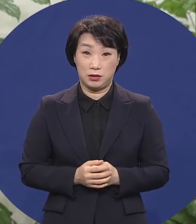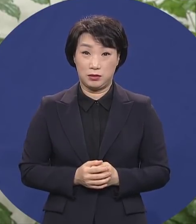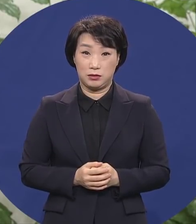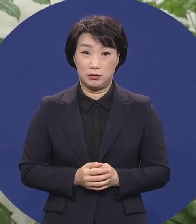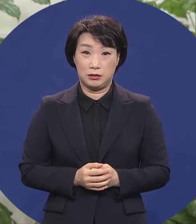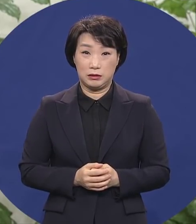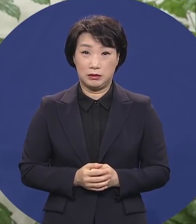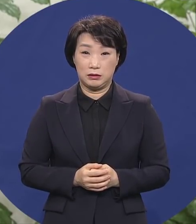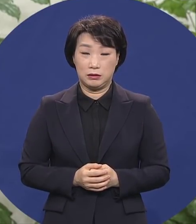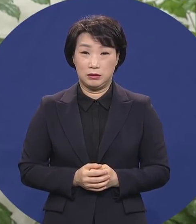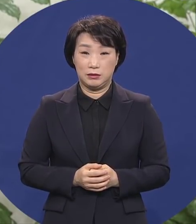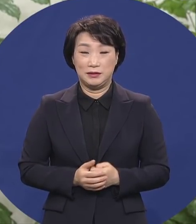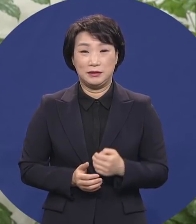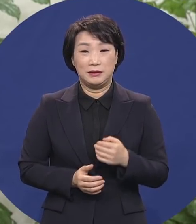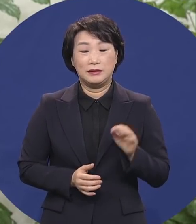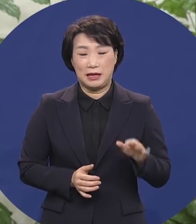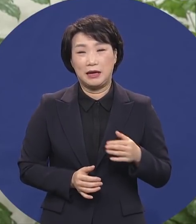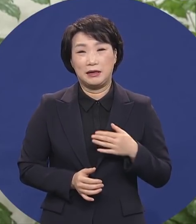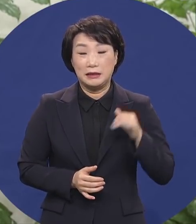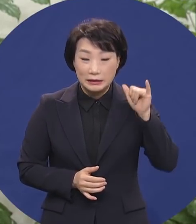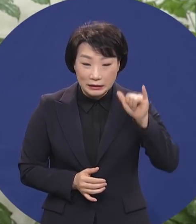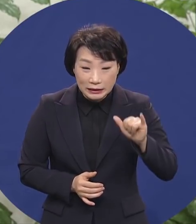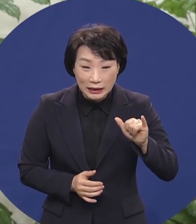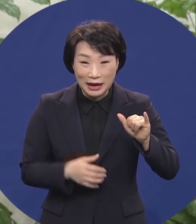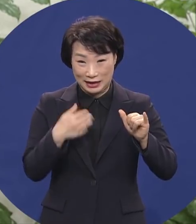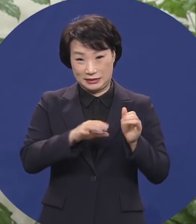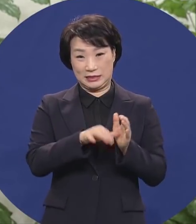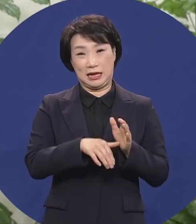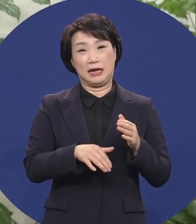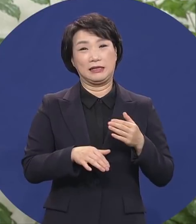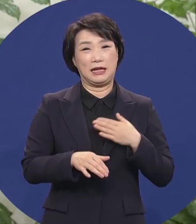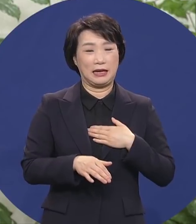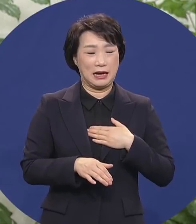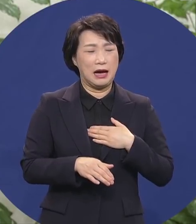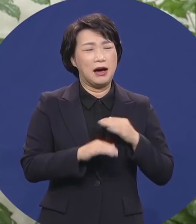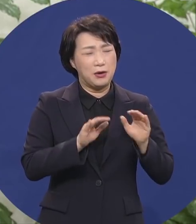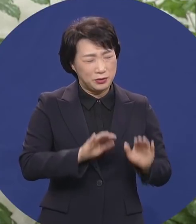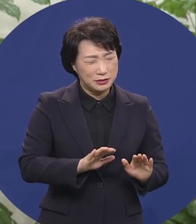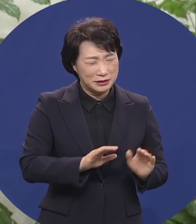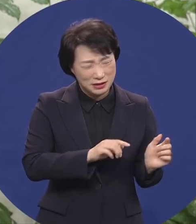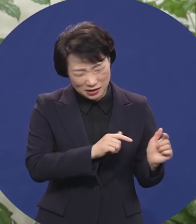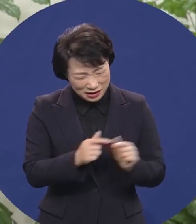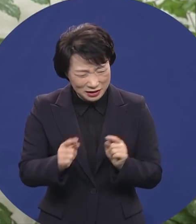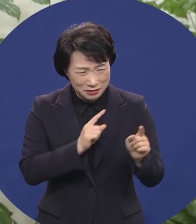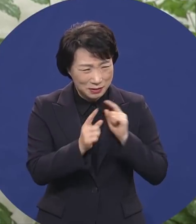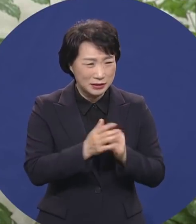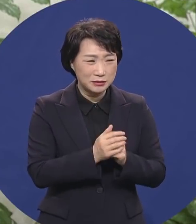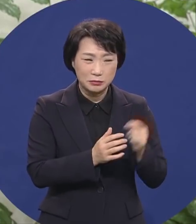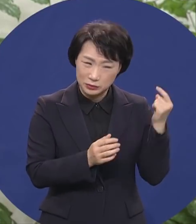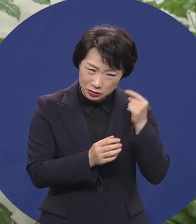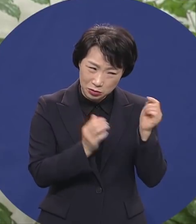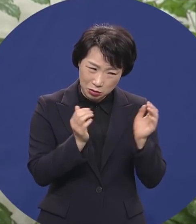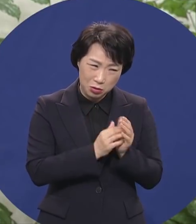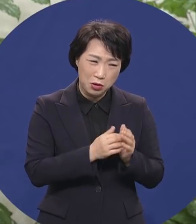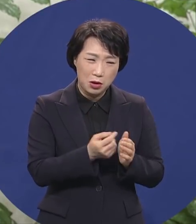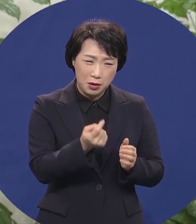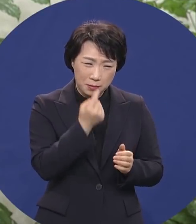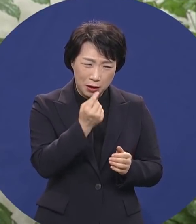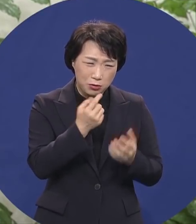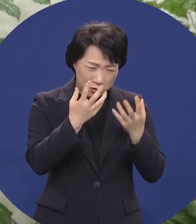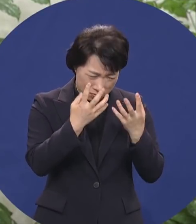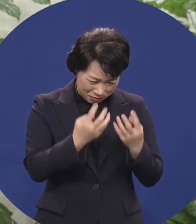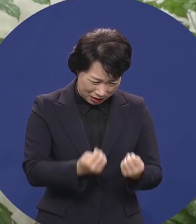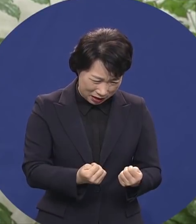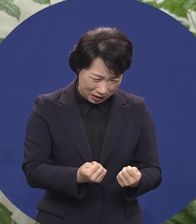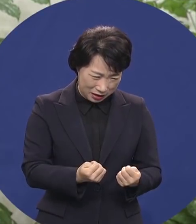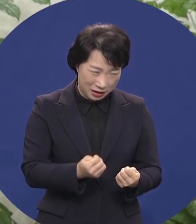많아요. 전화기를 놓기 전에 제가 오늘 여러 가지 말씀을 통해서 많은